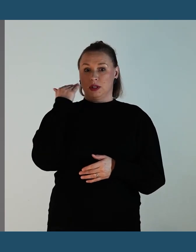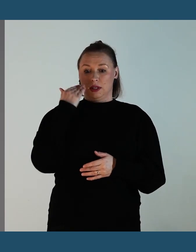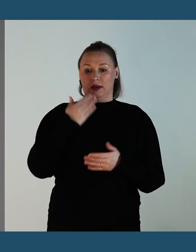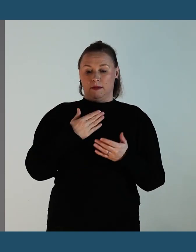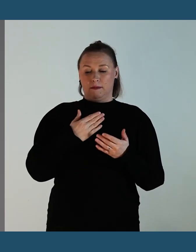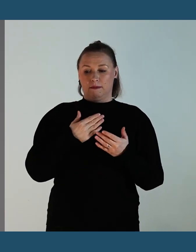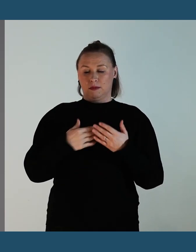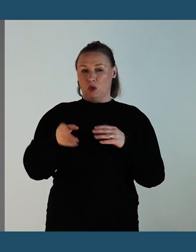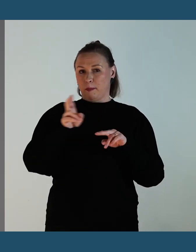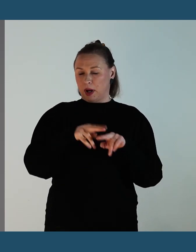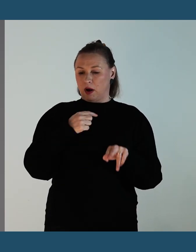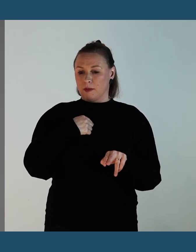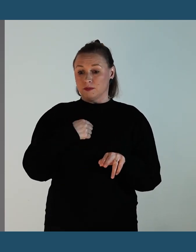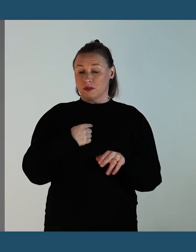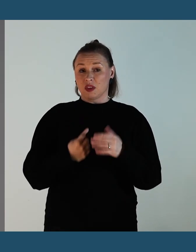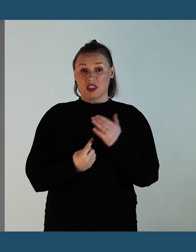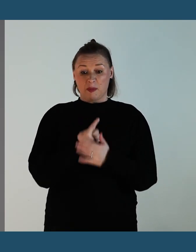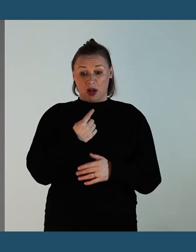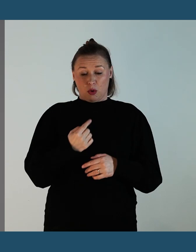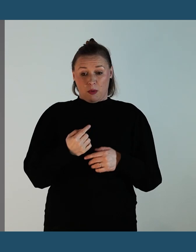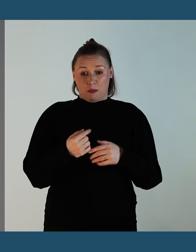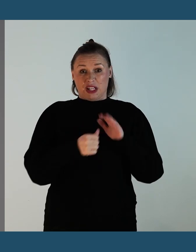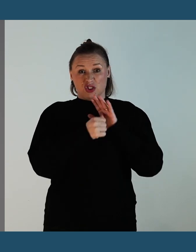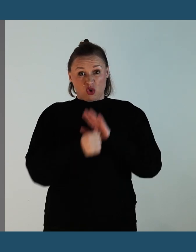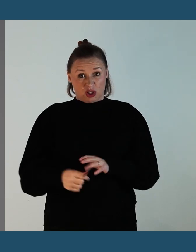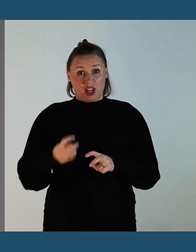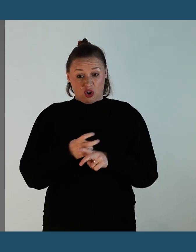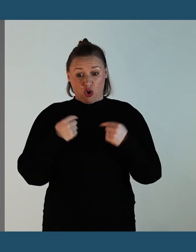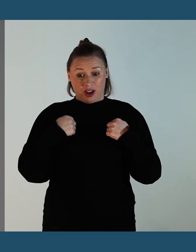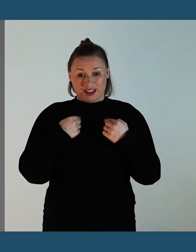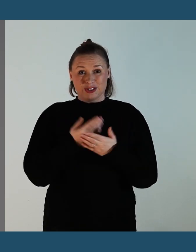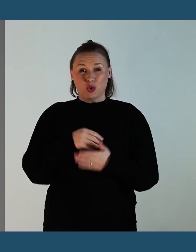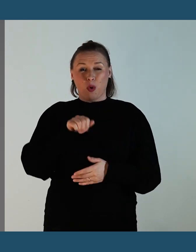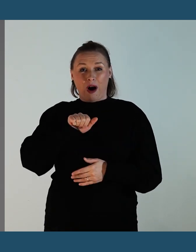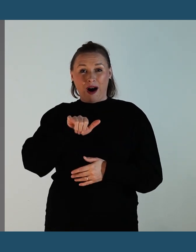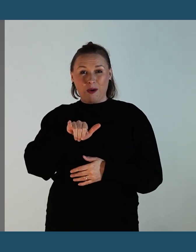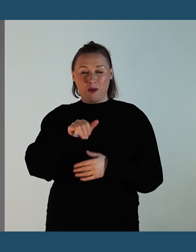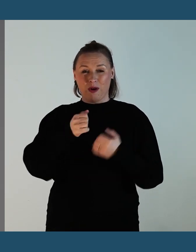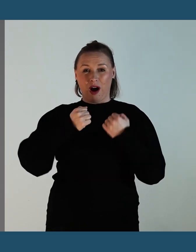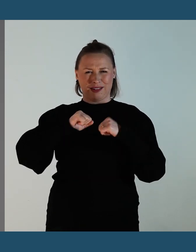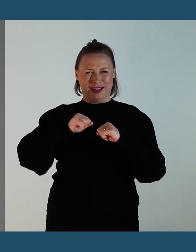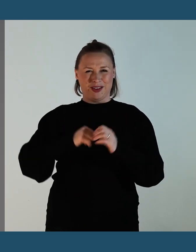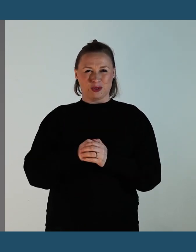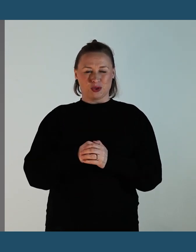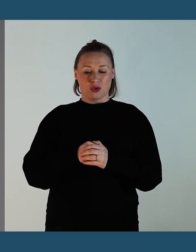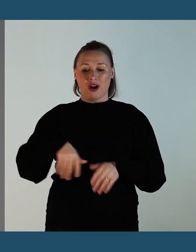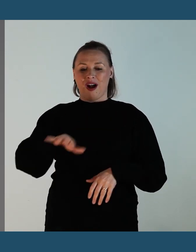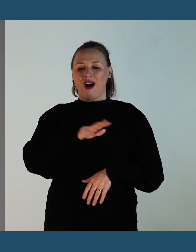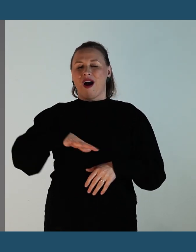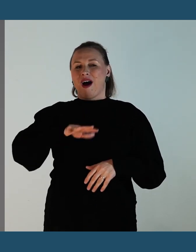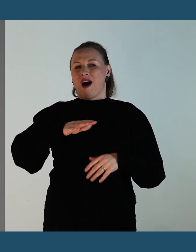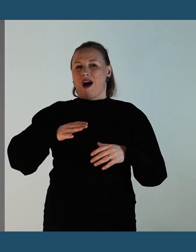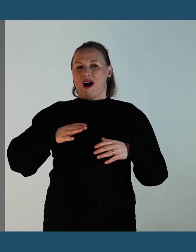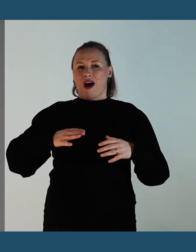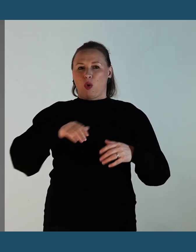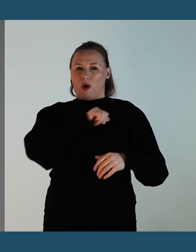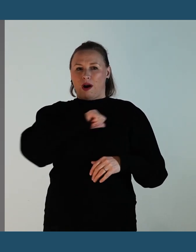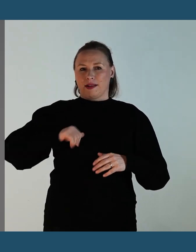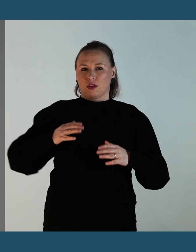syrjittiin AY-aktiivisuuden perusteella ja siitä aluehallintovirasto sitten aikanaan antoi